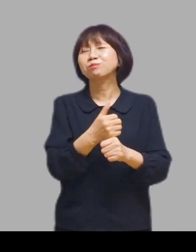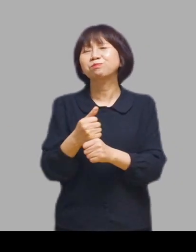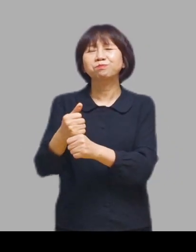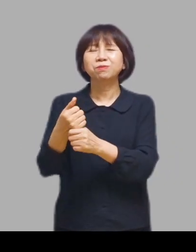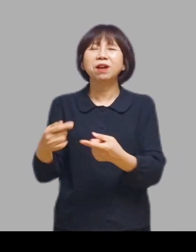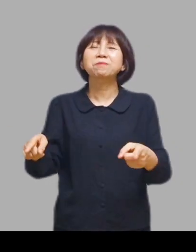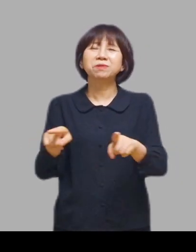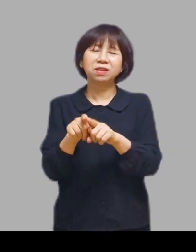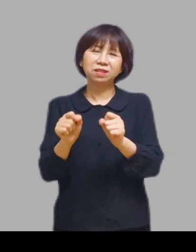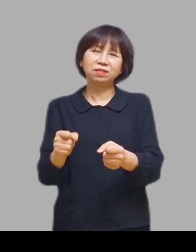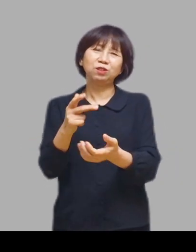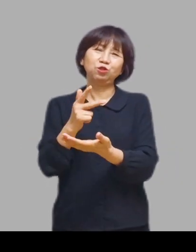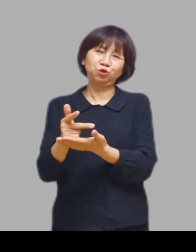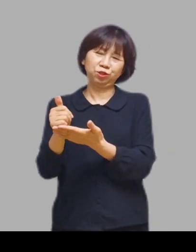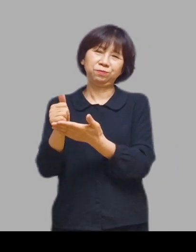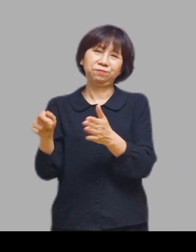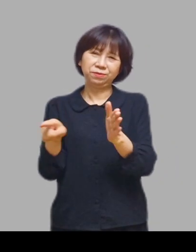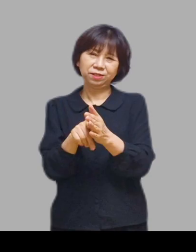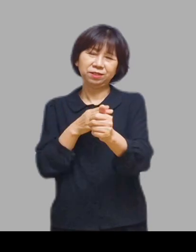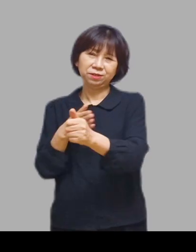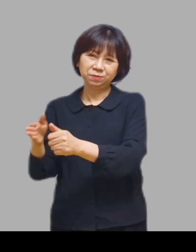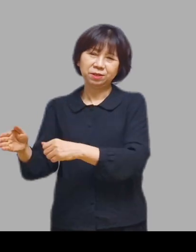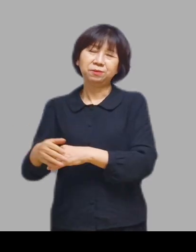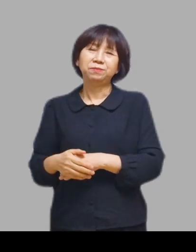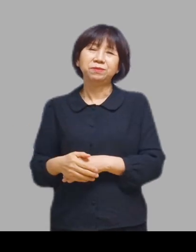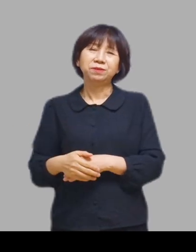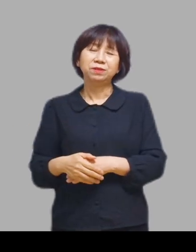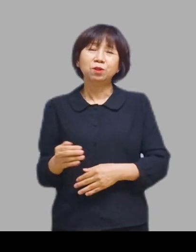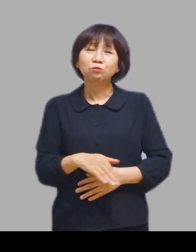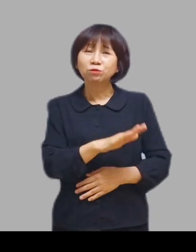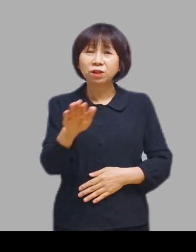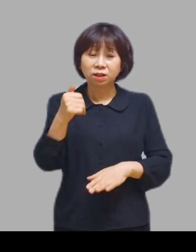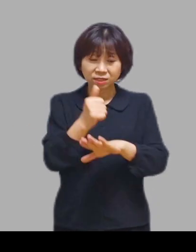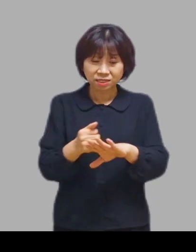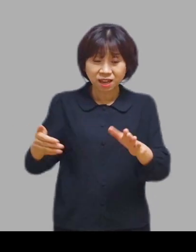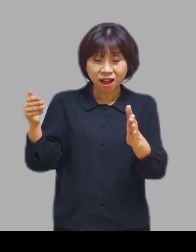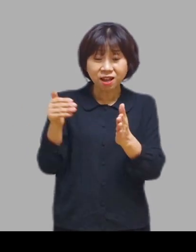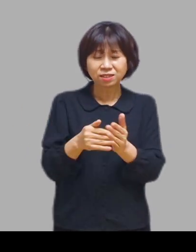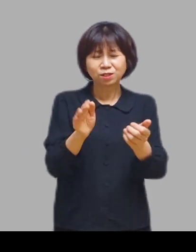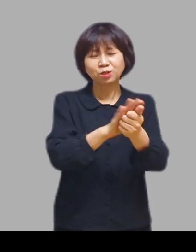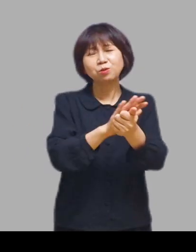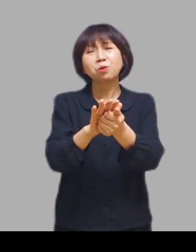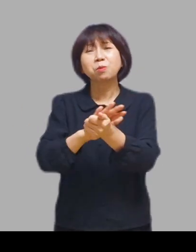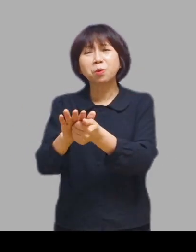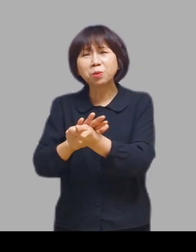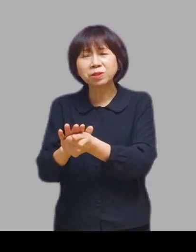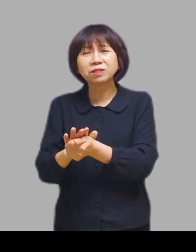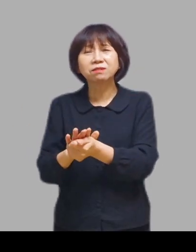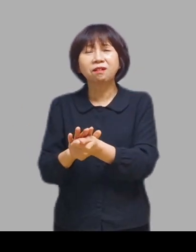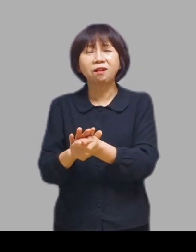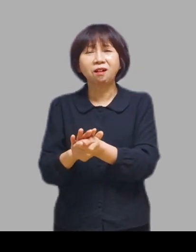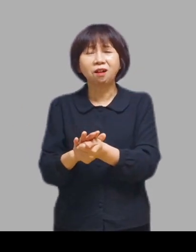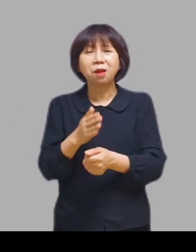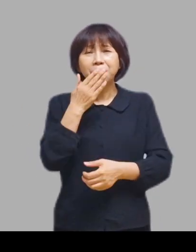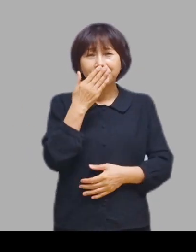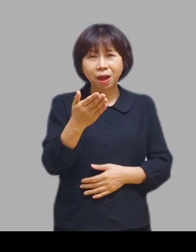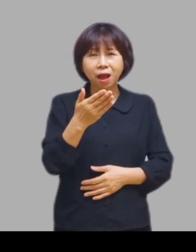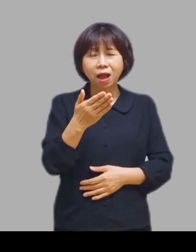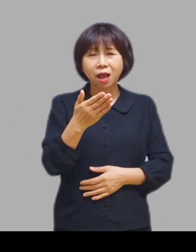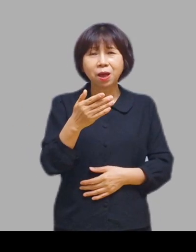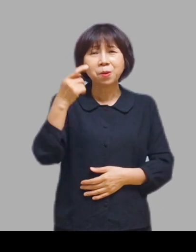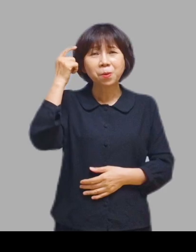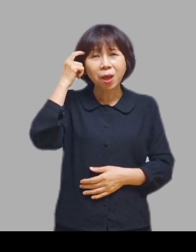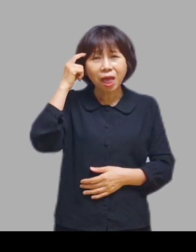주시는 분인 줄 믿으시기 바랍니다. 그래서 우리가 끝까지 한 사람을 기억하고 돌보는 일은요, 왜 할 수 있느냐?